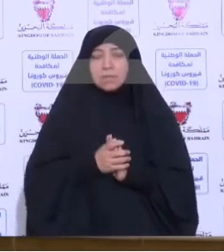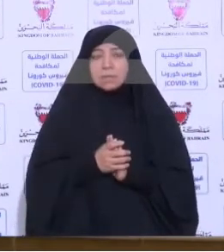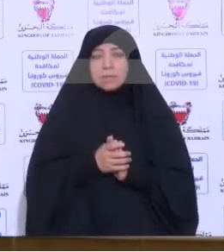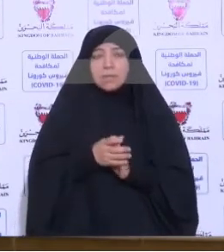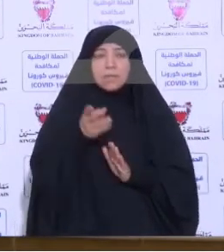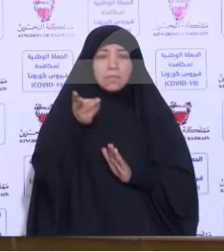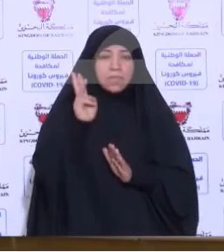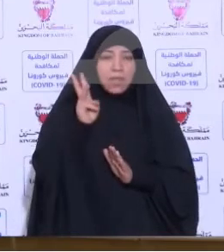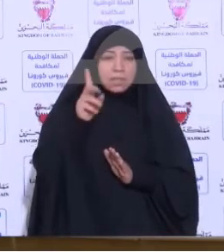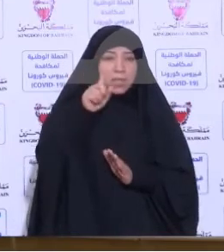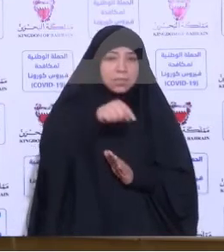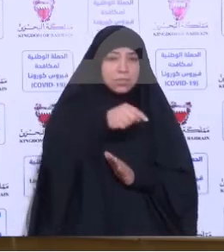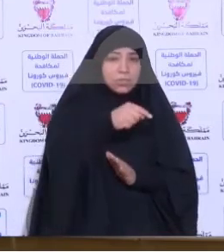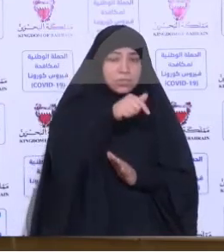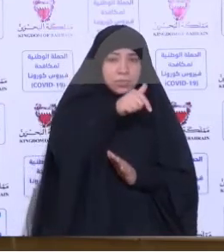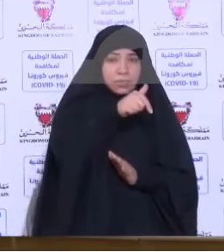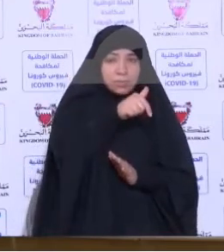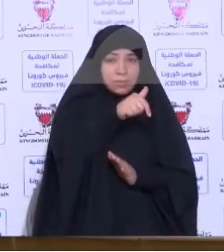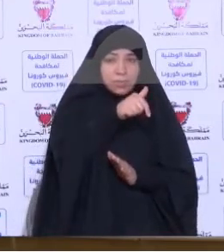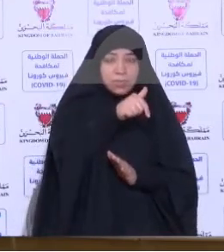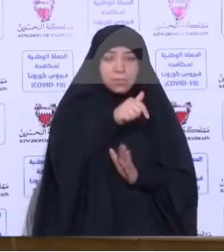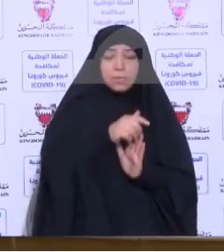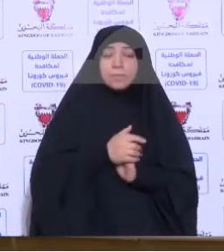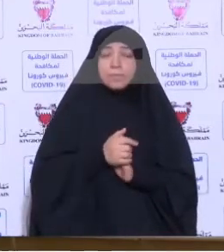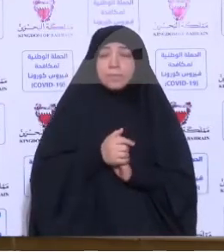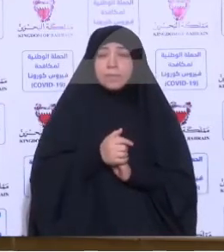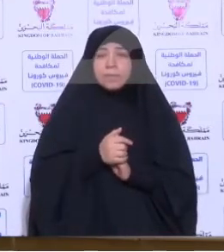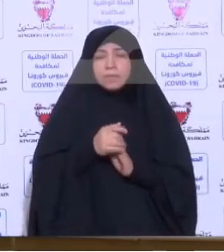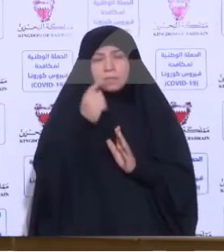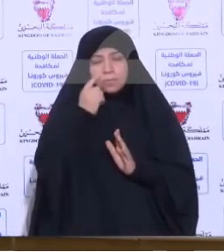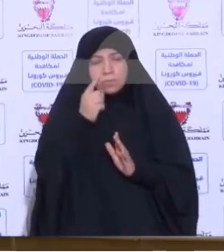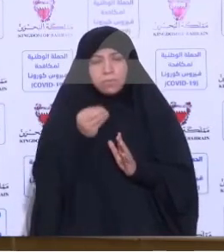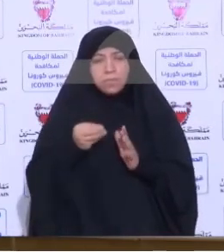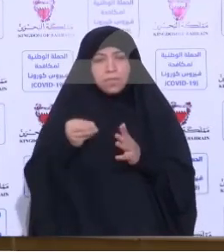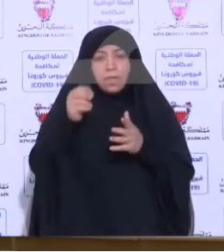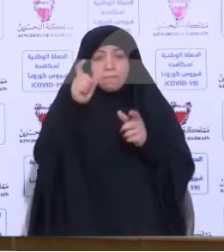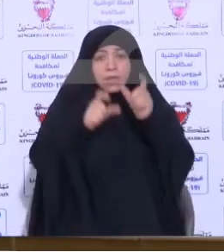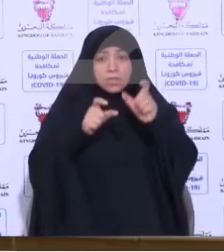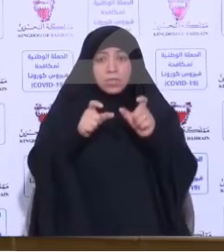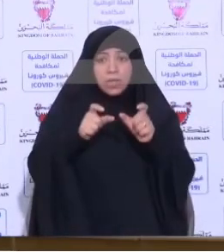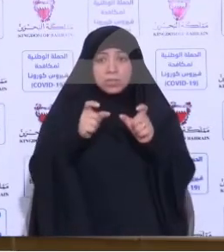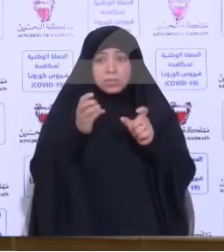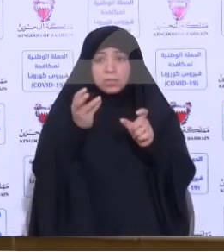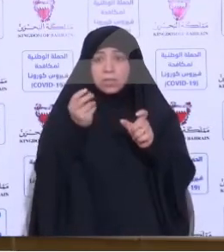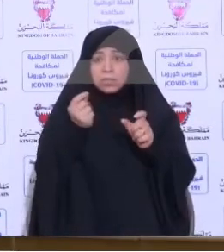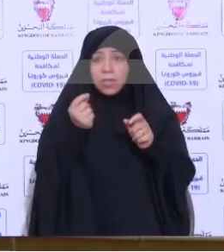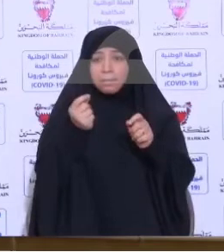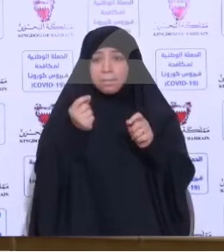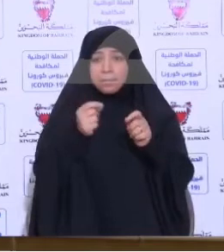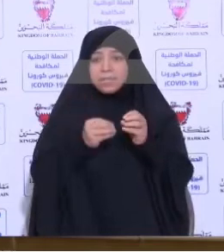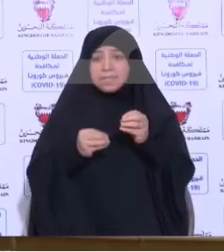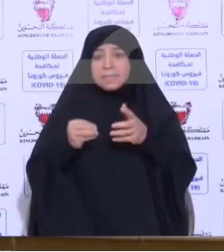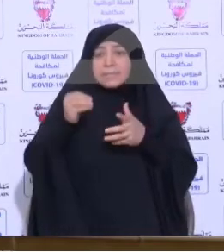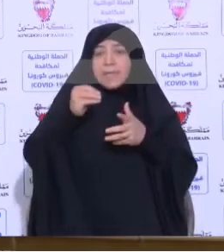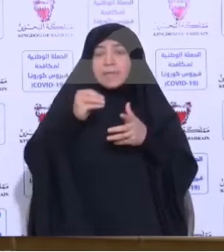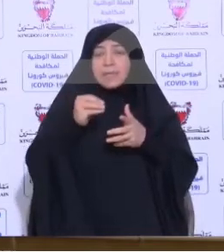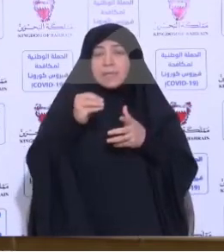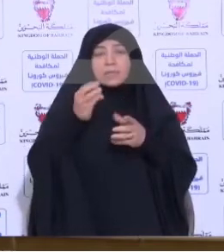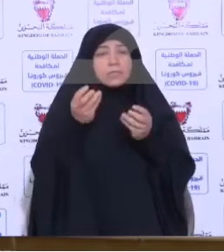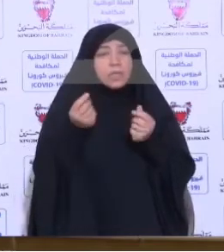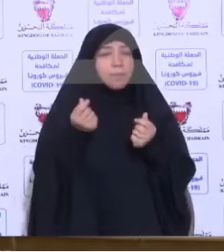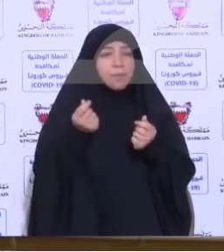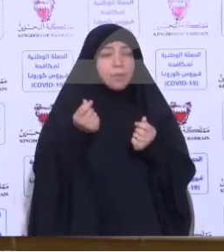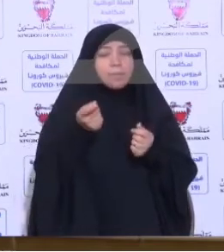تاريخ 13 يونيو بلغ الوقت المستغرق لتضاعف الحالات 11 يوم فقط، وهذا